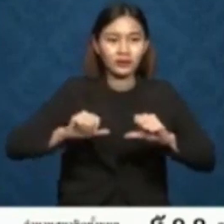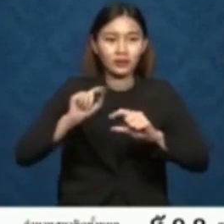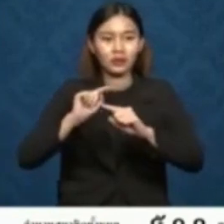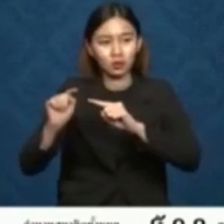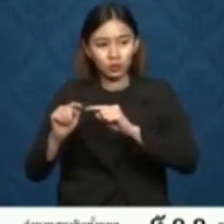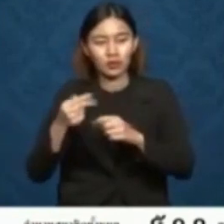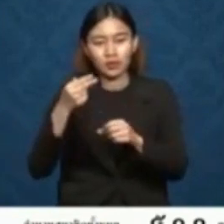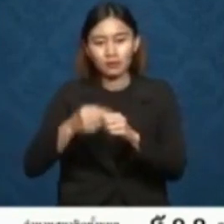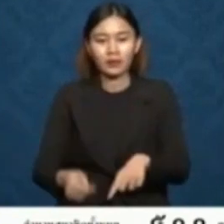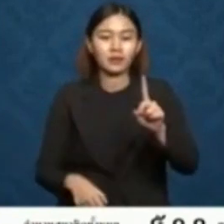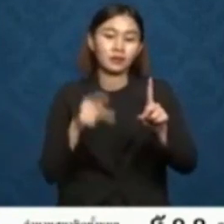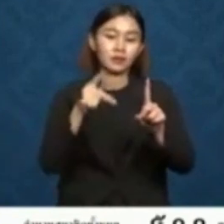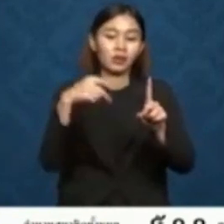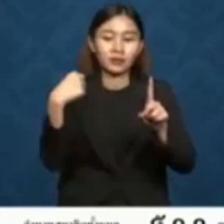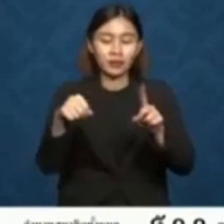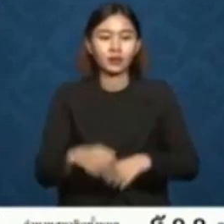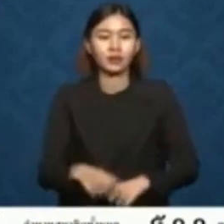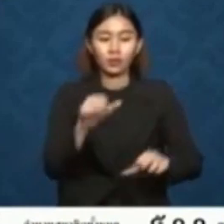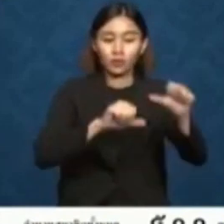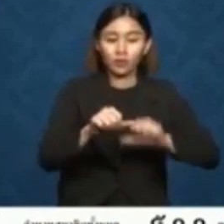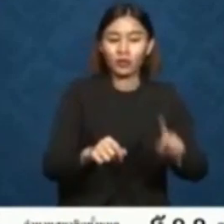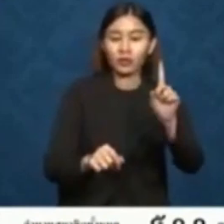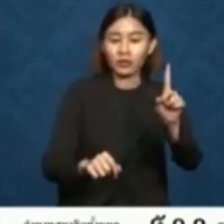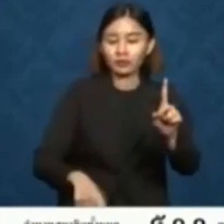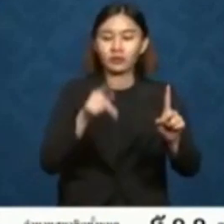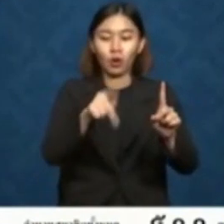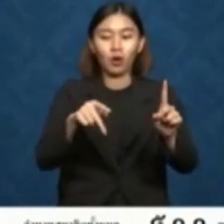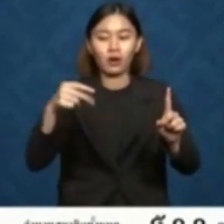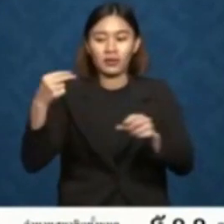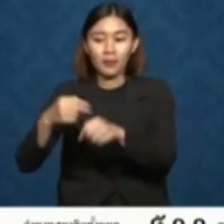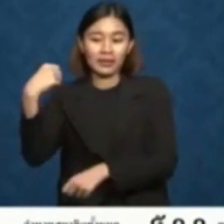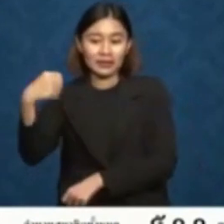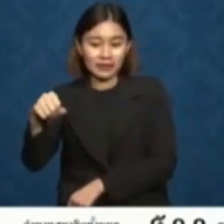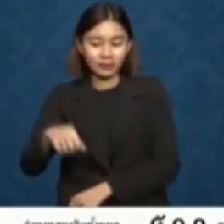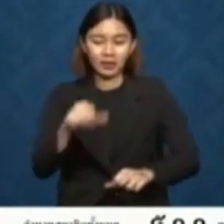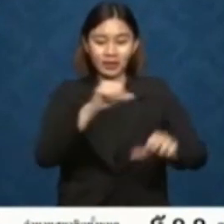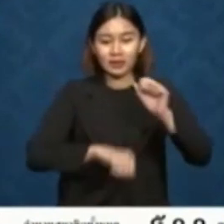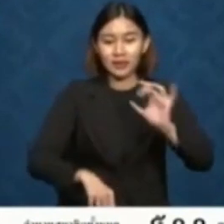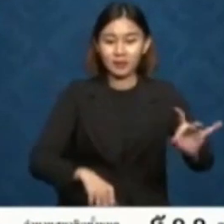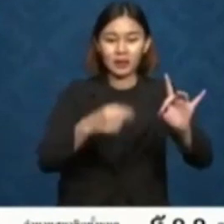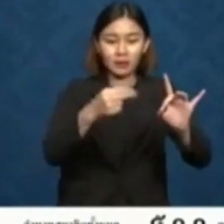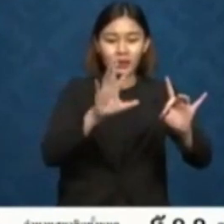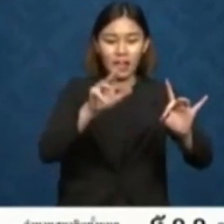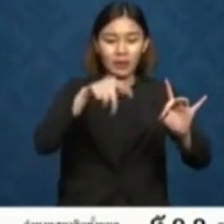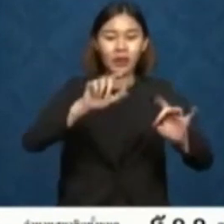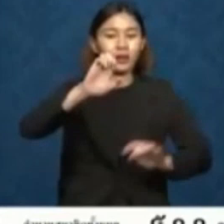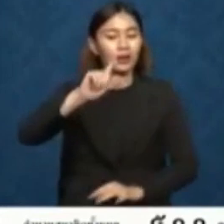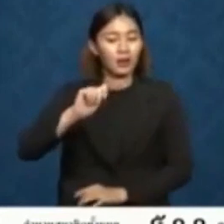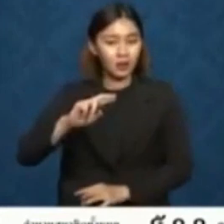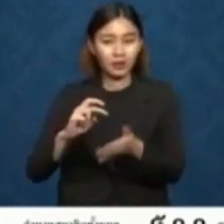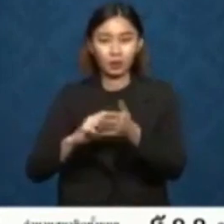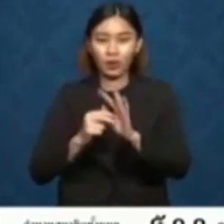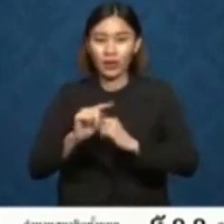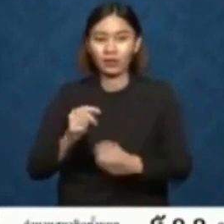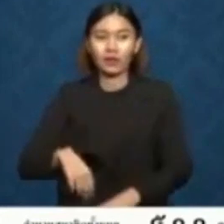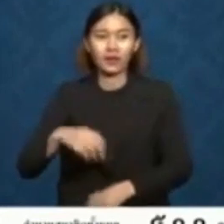บน้ำมันที่เหมาะสมก็คือ1ต่อ10หมายความว่าสารกำจัดคราบน้ำมัน1ส่วนต่อน้ำมัน10ส่วนการใช้สาร 85,000 ลิตรหมาย